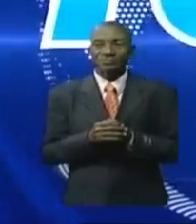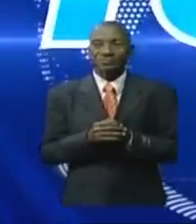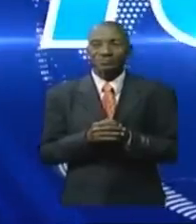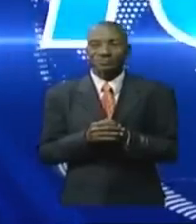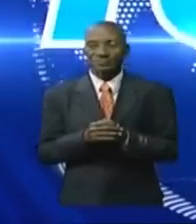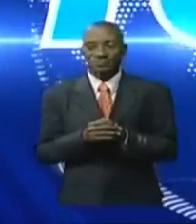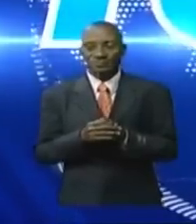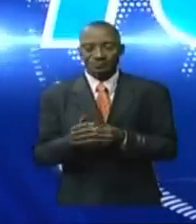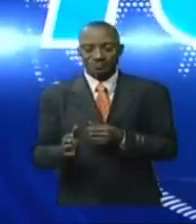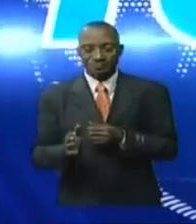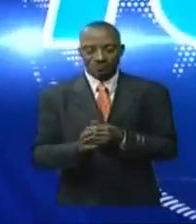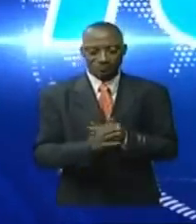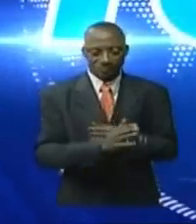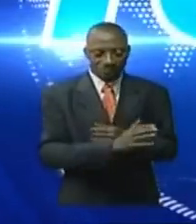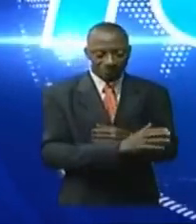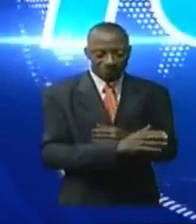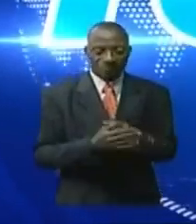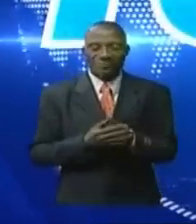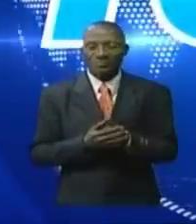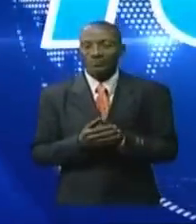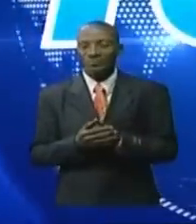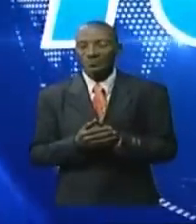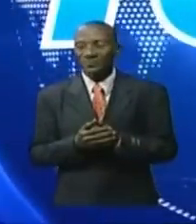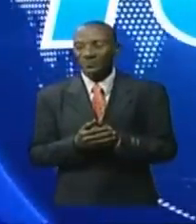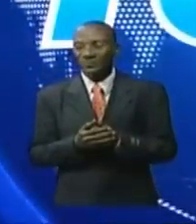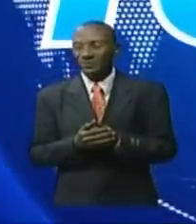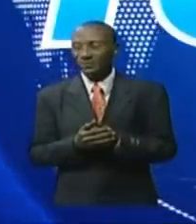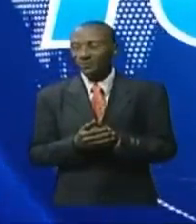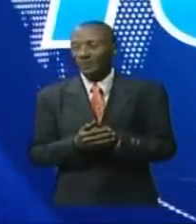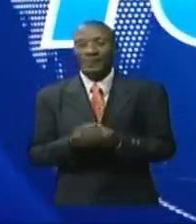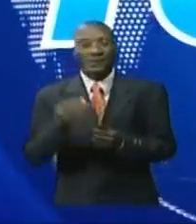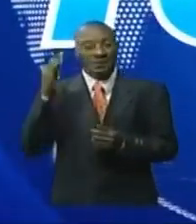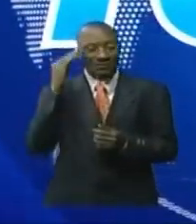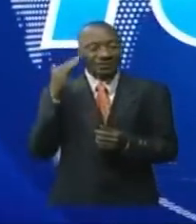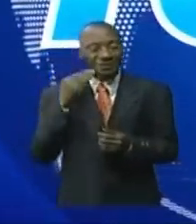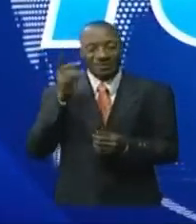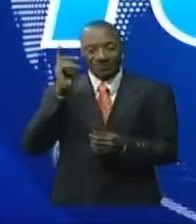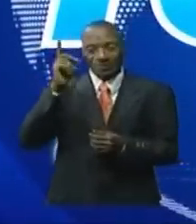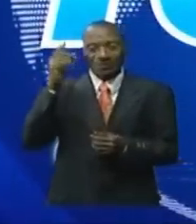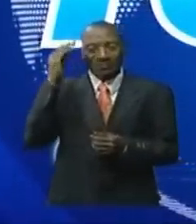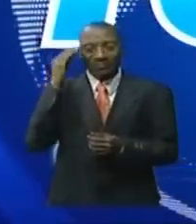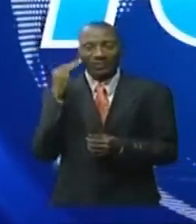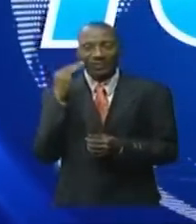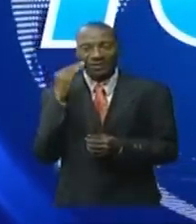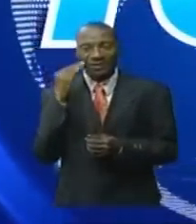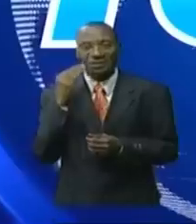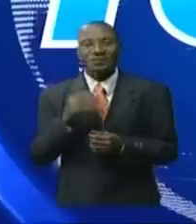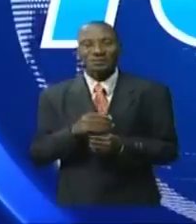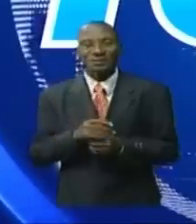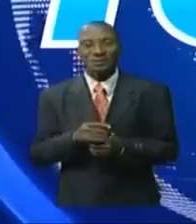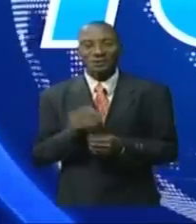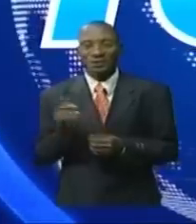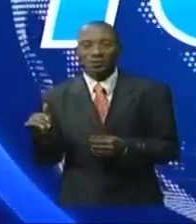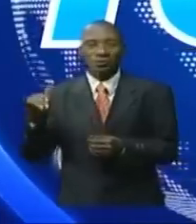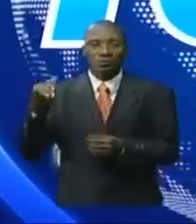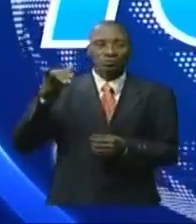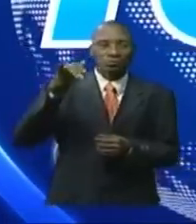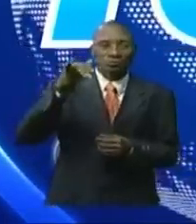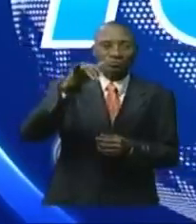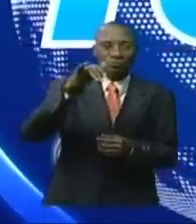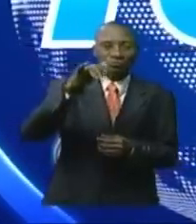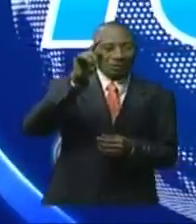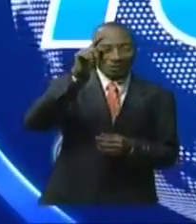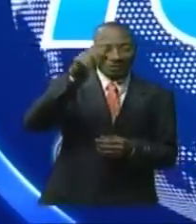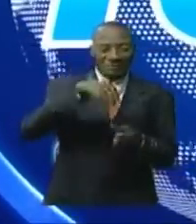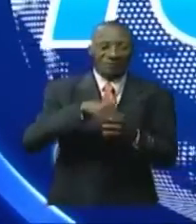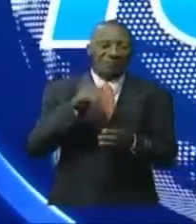Et mandaté par le chef de l'État, le Premier ministre Jean-Michel Samalukonde a réceptionné ce lundi 20 juin 2022 la dépouille